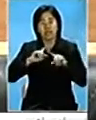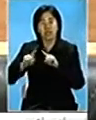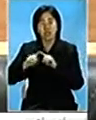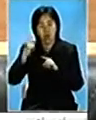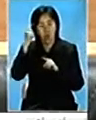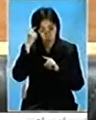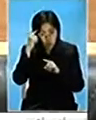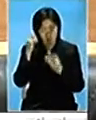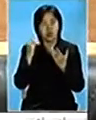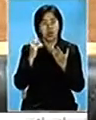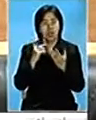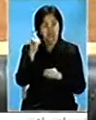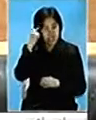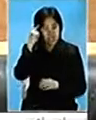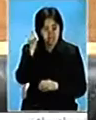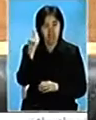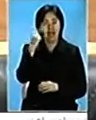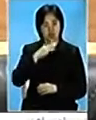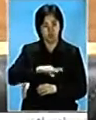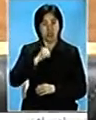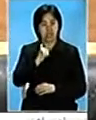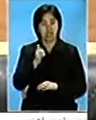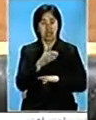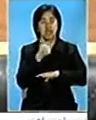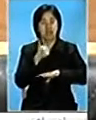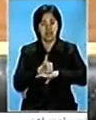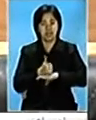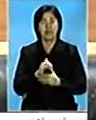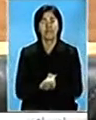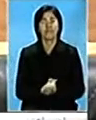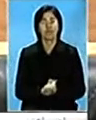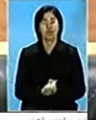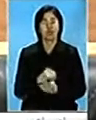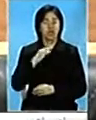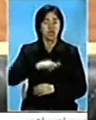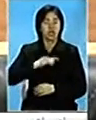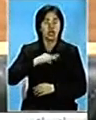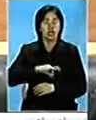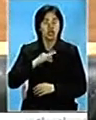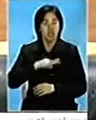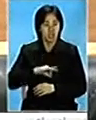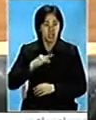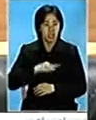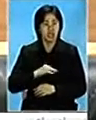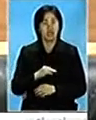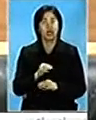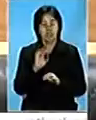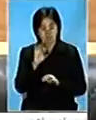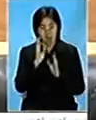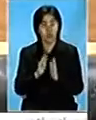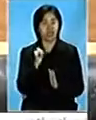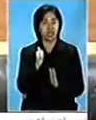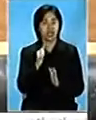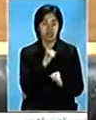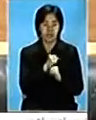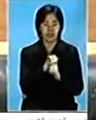รู้มีทัศนคติที่ดีต่อการเมืองนะคะแล้วก็มีทัศนคติในการที่จะเลือกคนดีเข้ามาเ